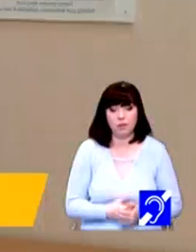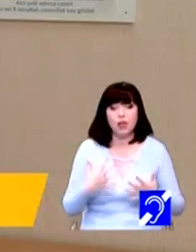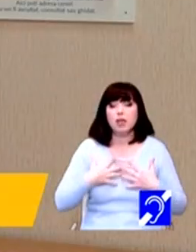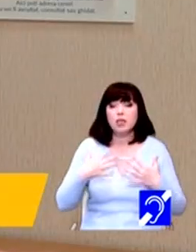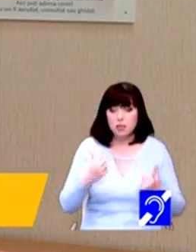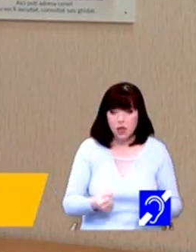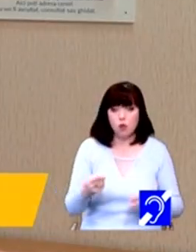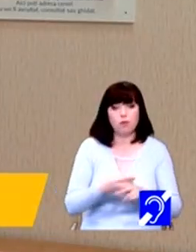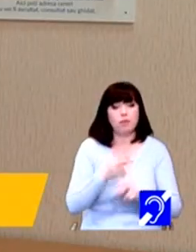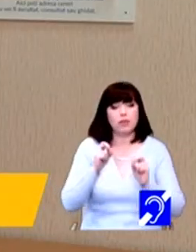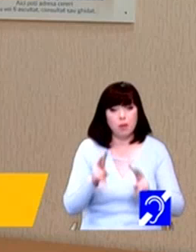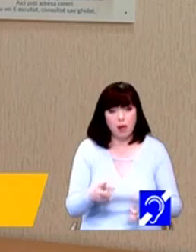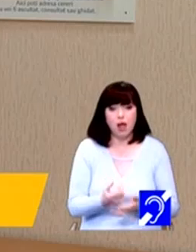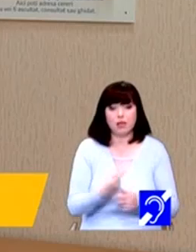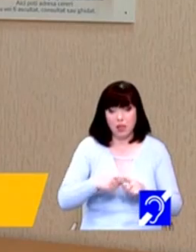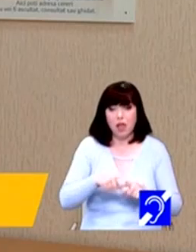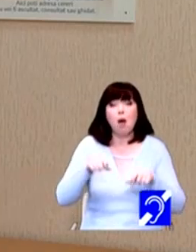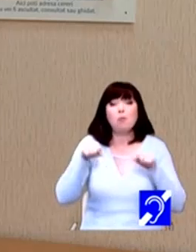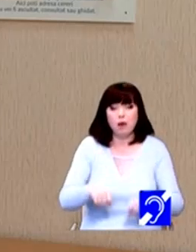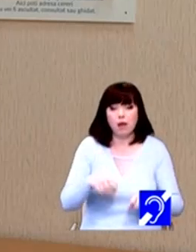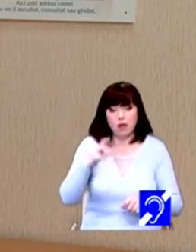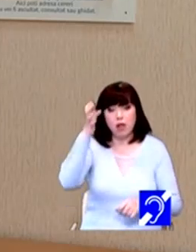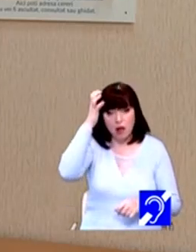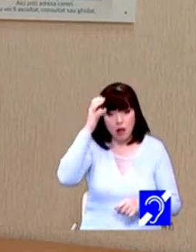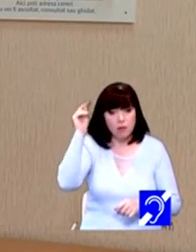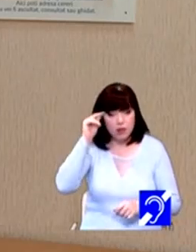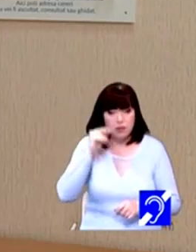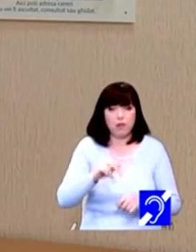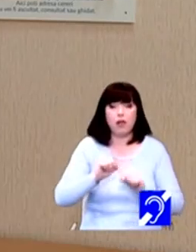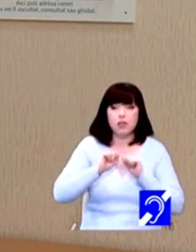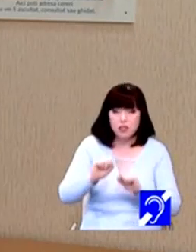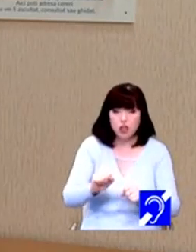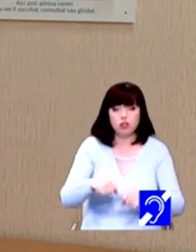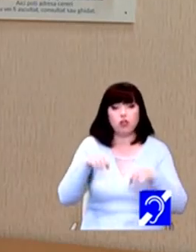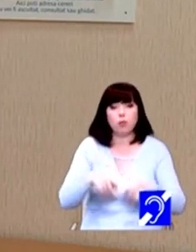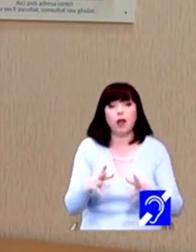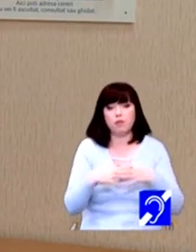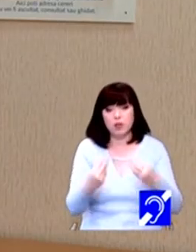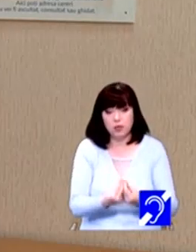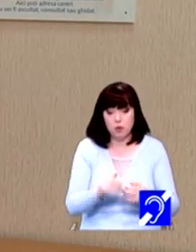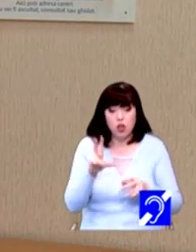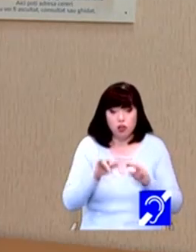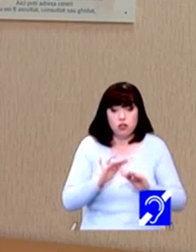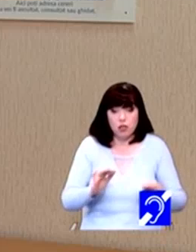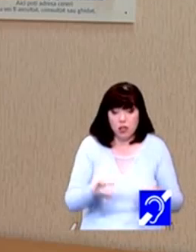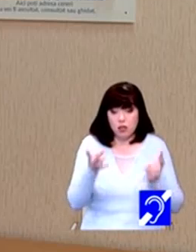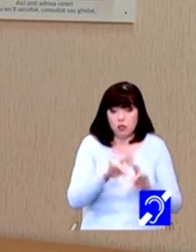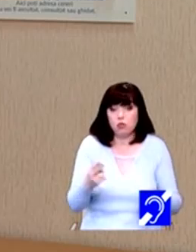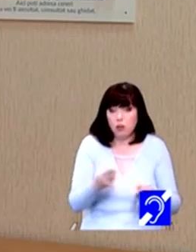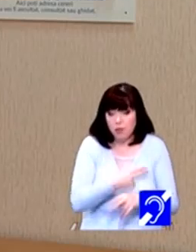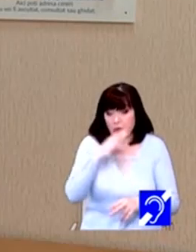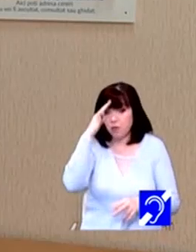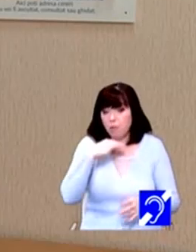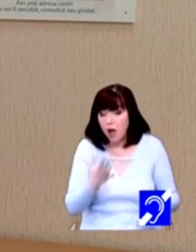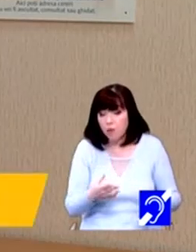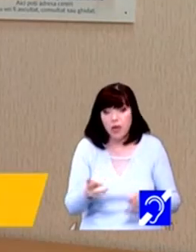Sănătatea, securitatea, dreptul la educație, dreptul la protecție, dreptul la familie, copiii rămân fără tați